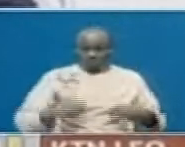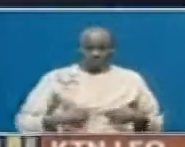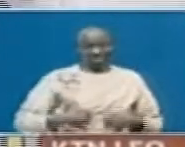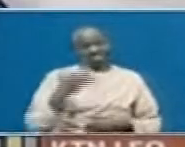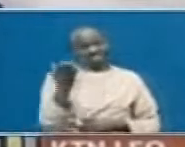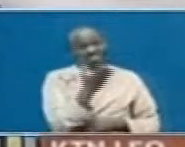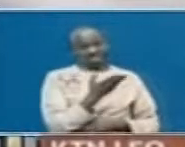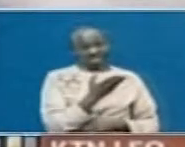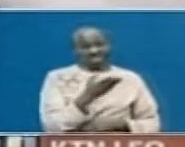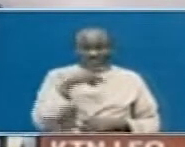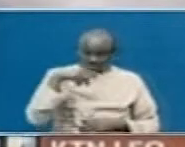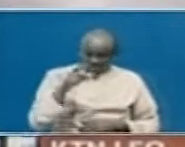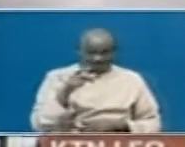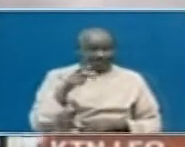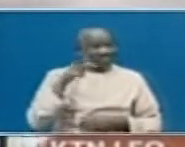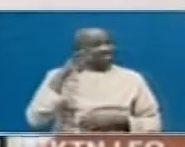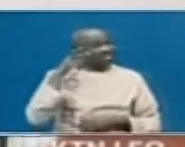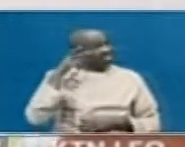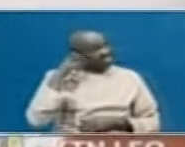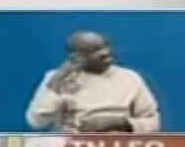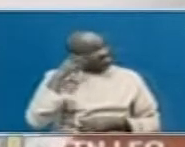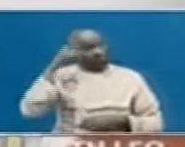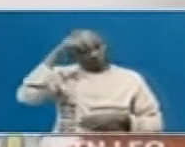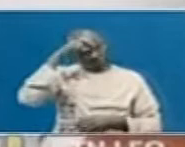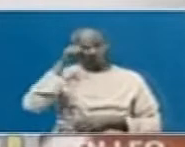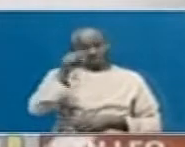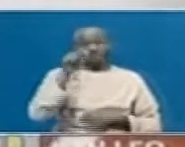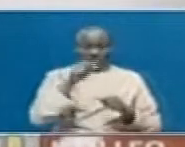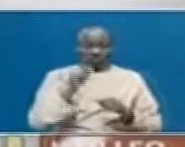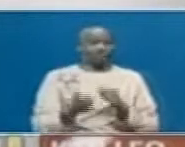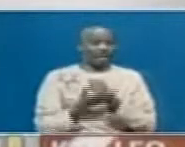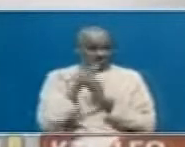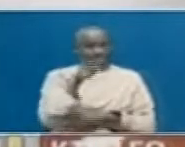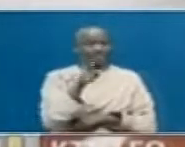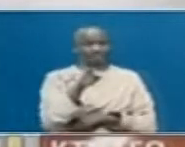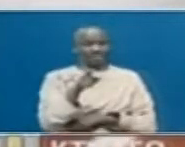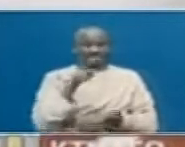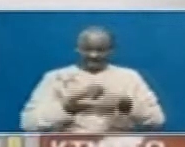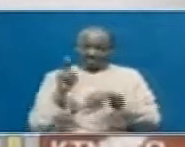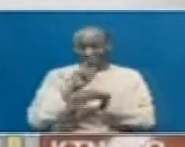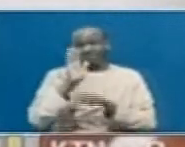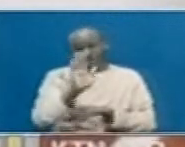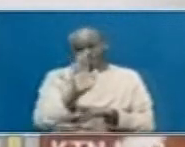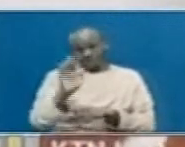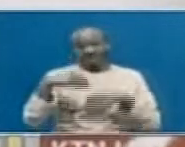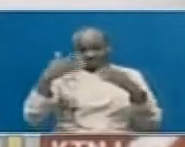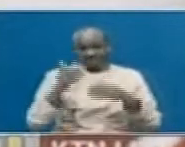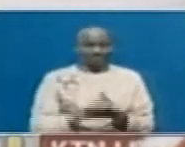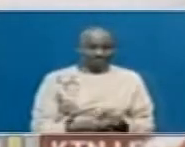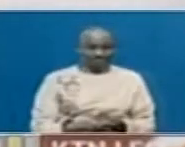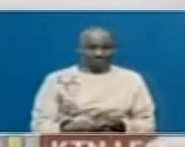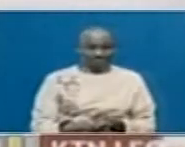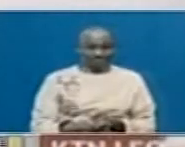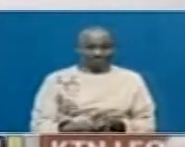ambao husikiliza mawazo kama haya na kuyatilia manani. Naam. Na hata kuyatumia katika maisha yao ya kila siku.